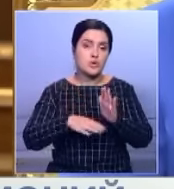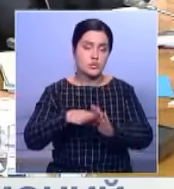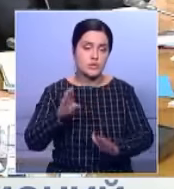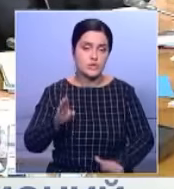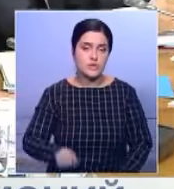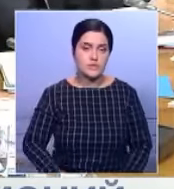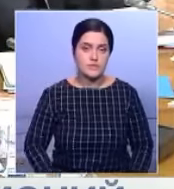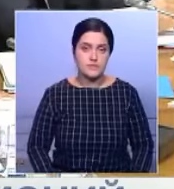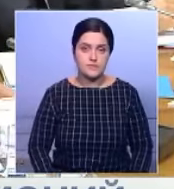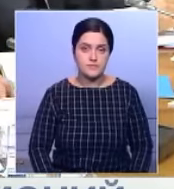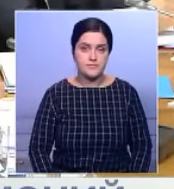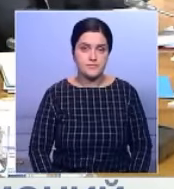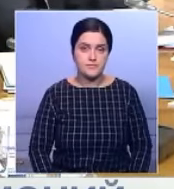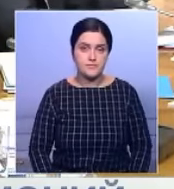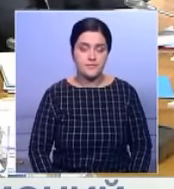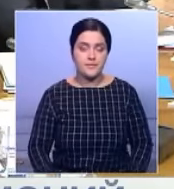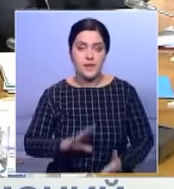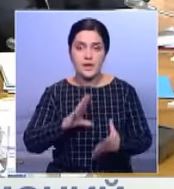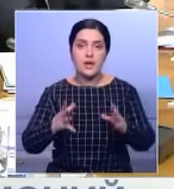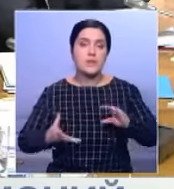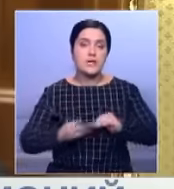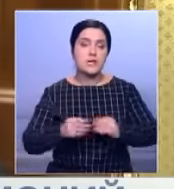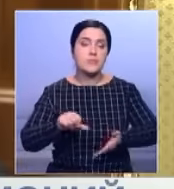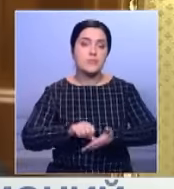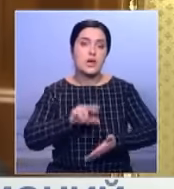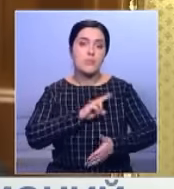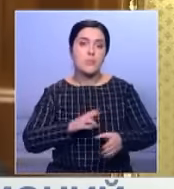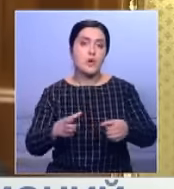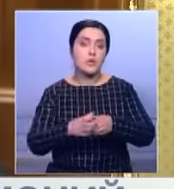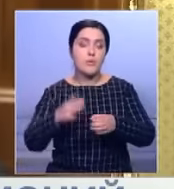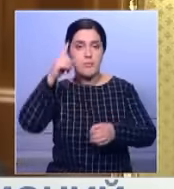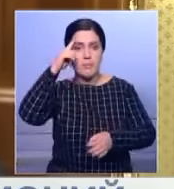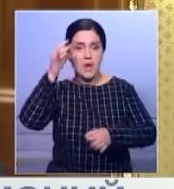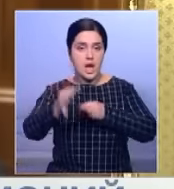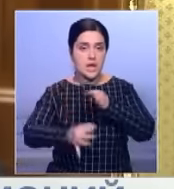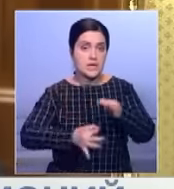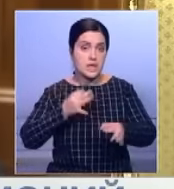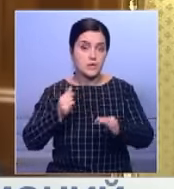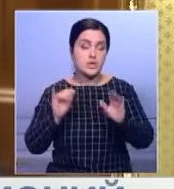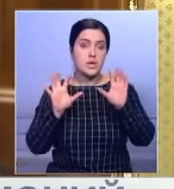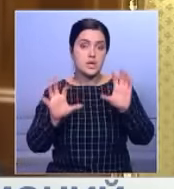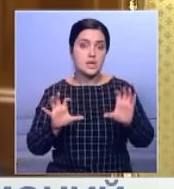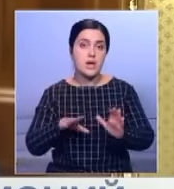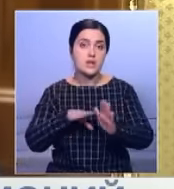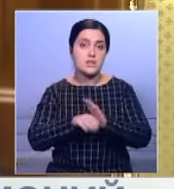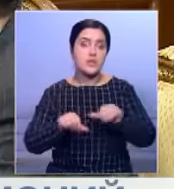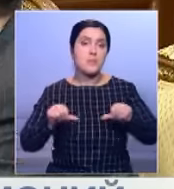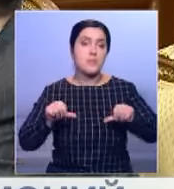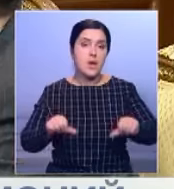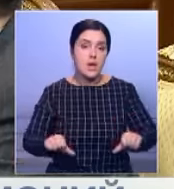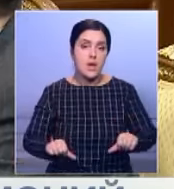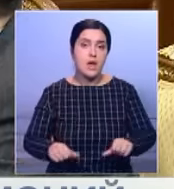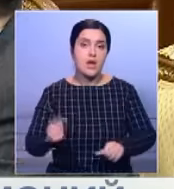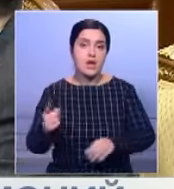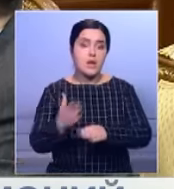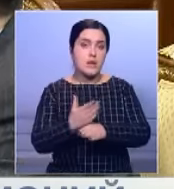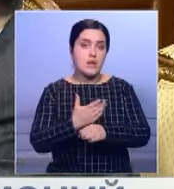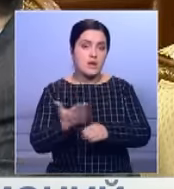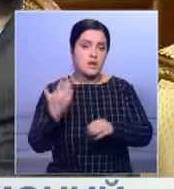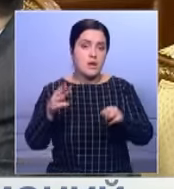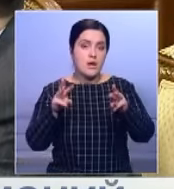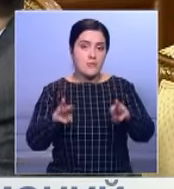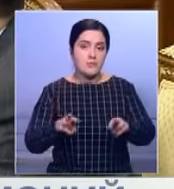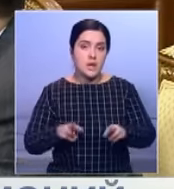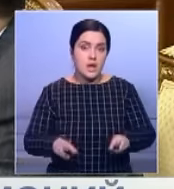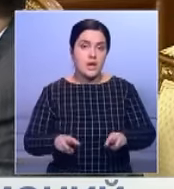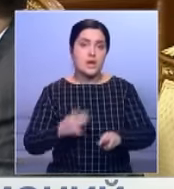лучше. В целом, члены рабочей группы проанализировали действующее законодательство, касающееся полномочий и компетенций